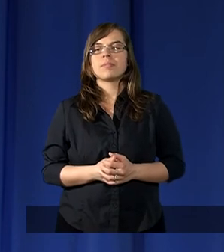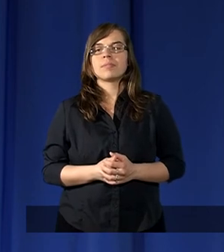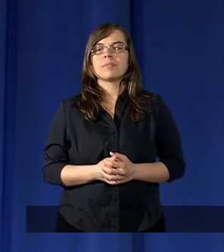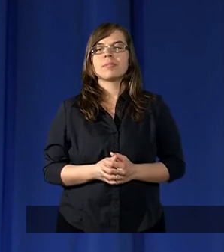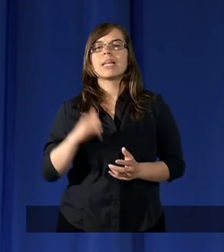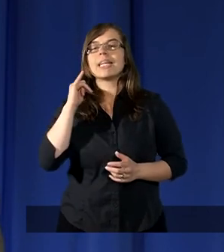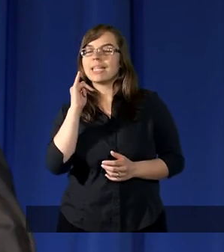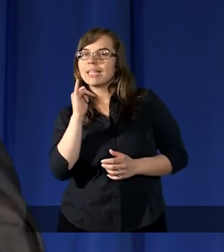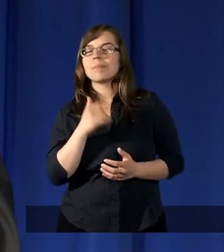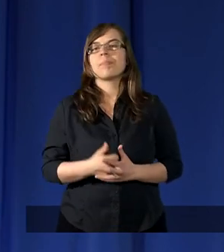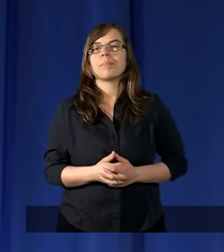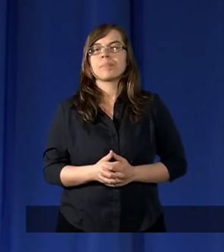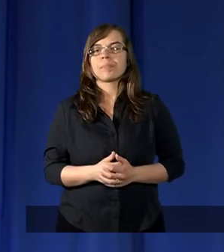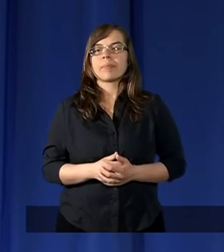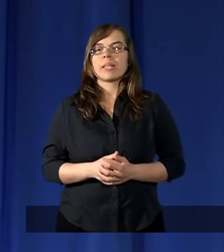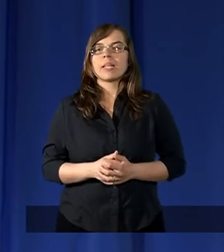i